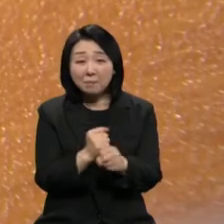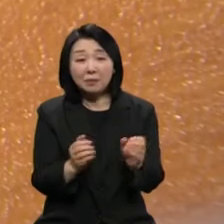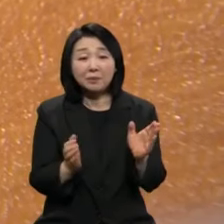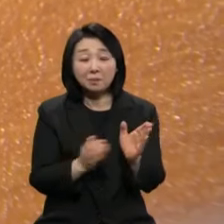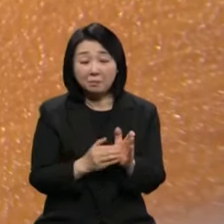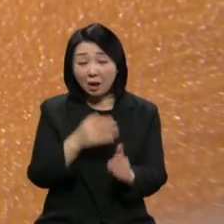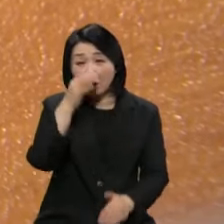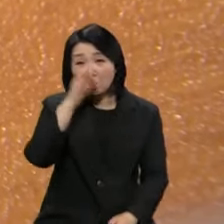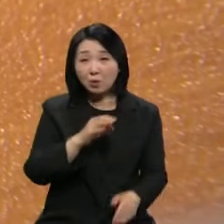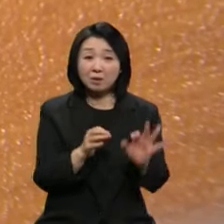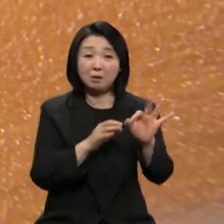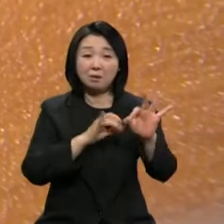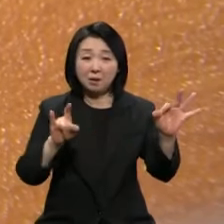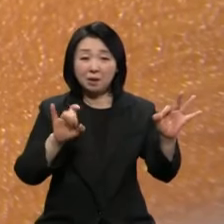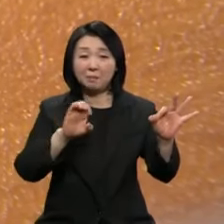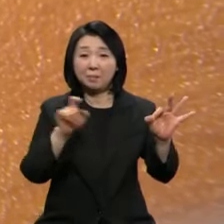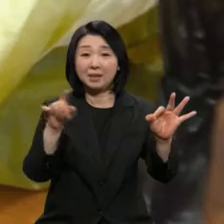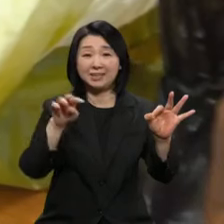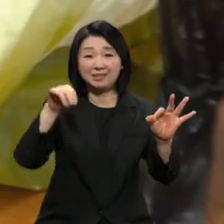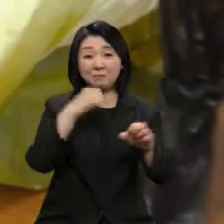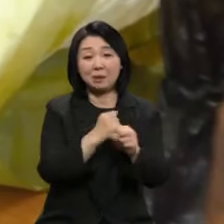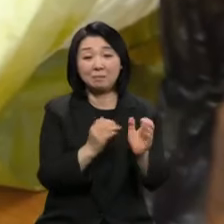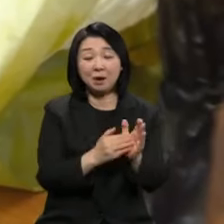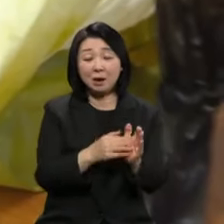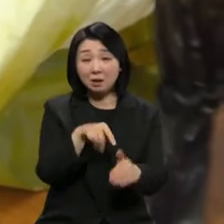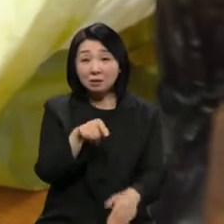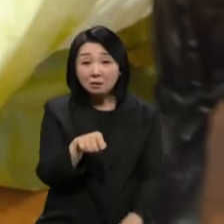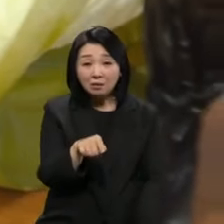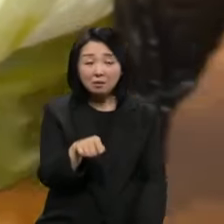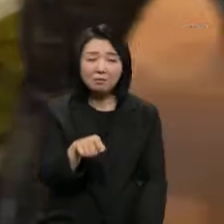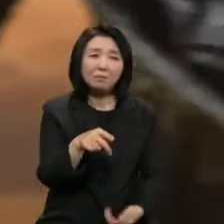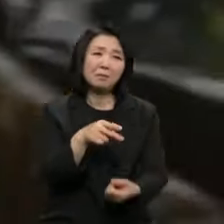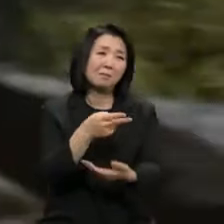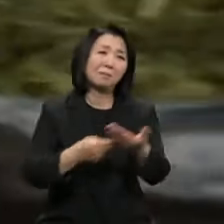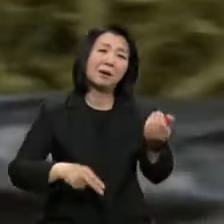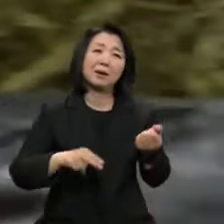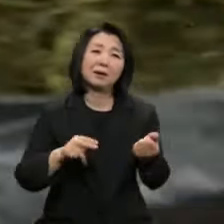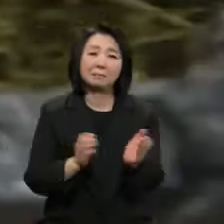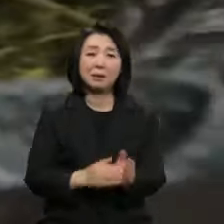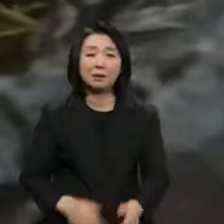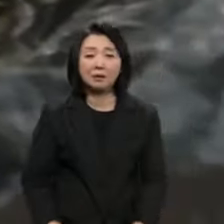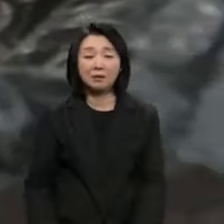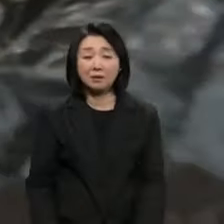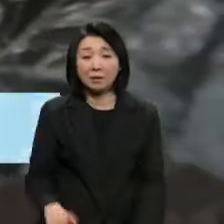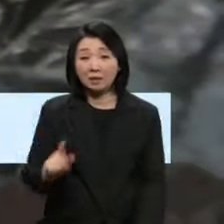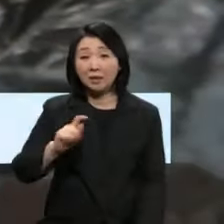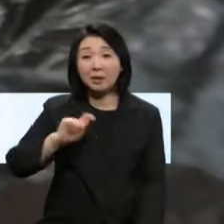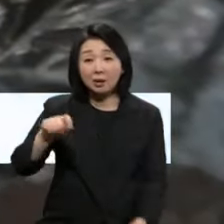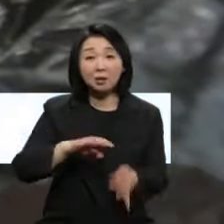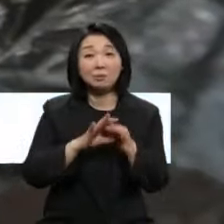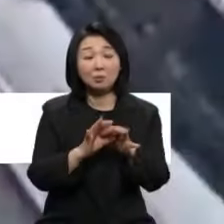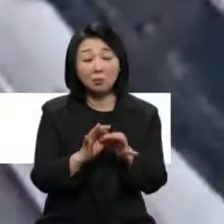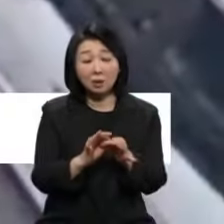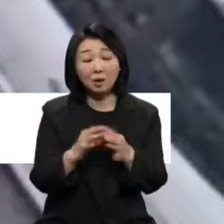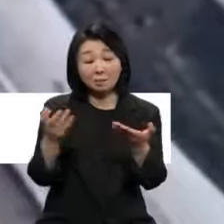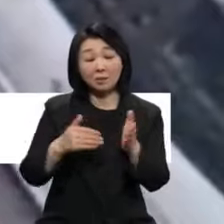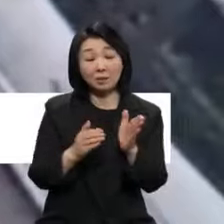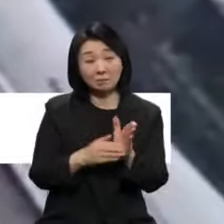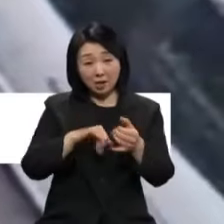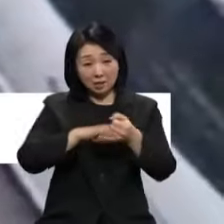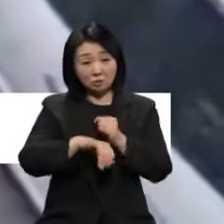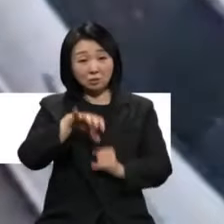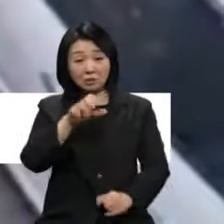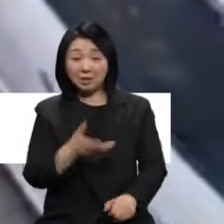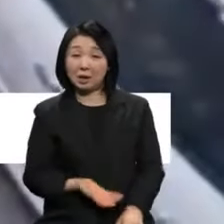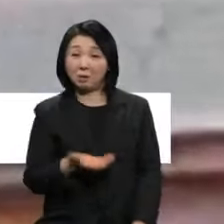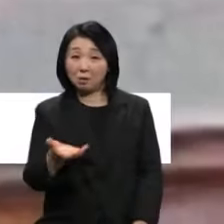10배 강한 해시시도 만들었습니다. 이건 유통시켰습니다. 텔레그램을 통해 주문을 받았고 약속된 장소에